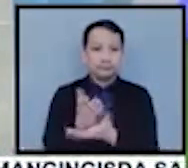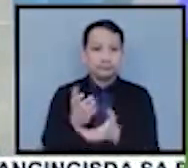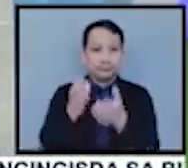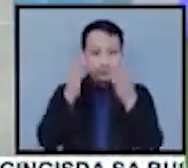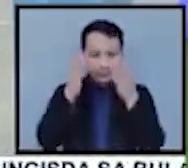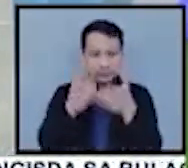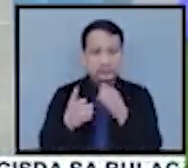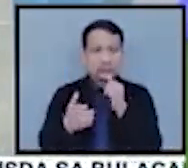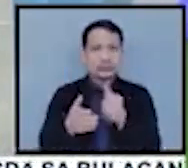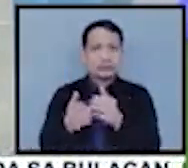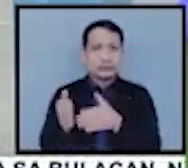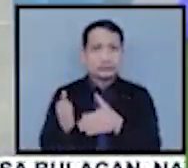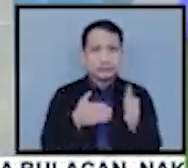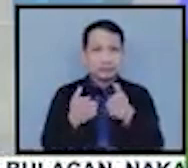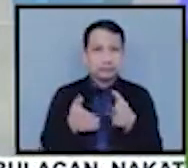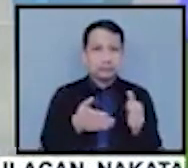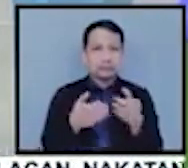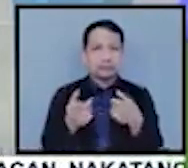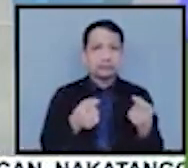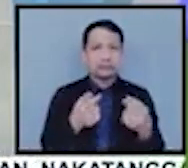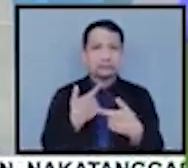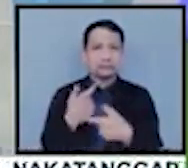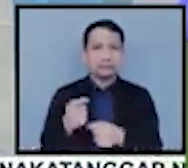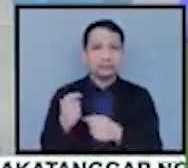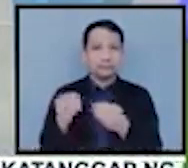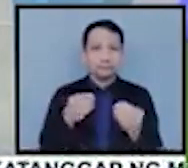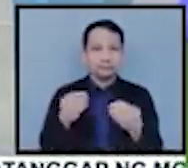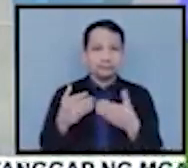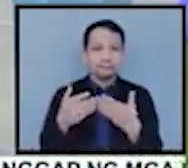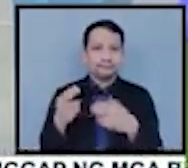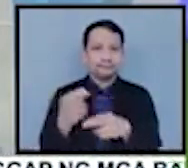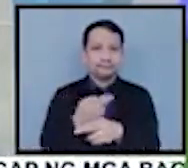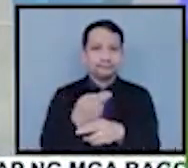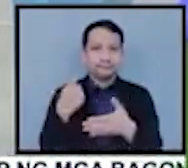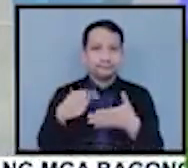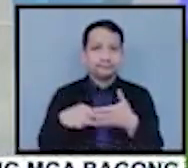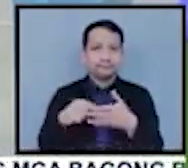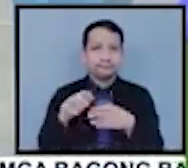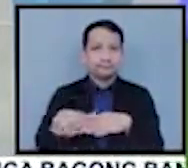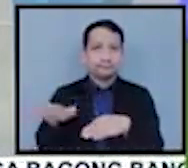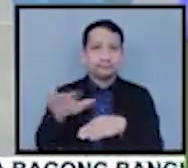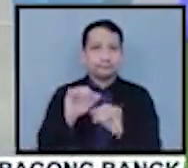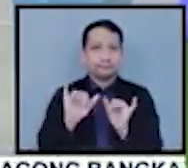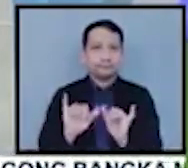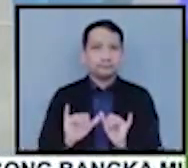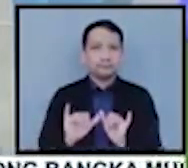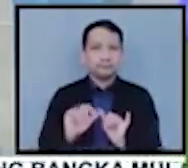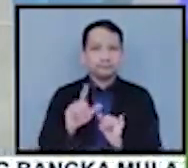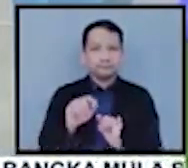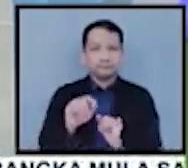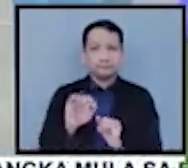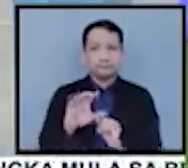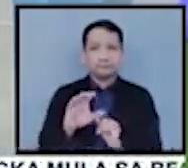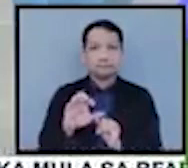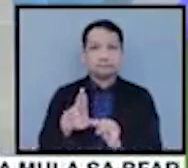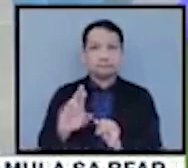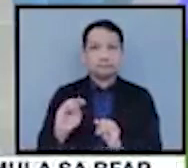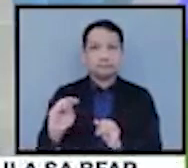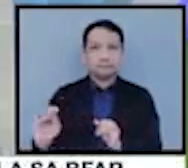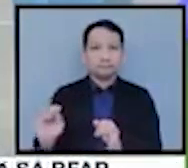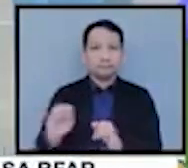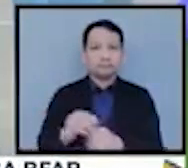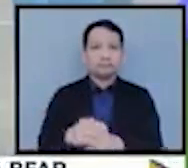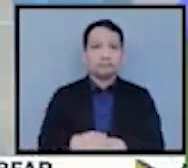planong pagpapatupad ng Trusted Operator Container Registry and Monitoring System o TOP-CRMS. Si